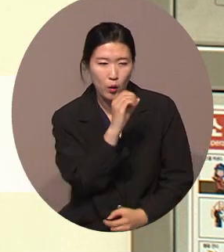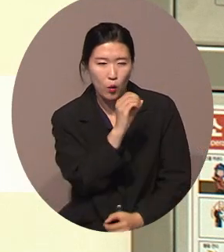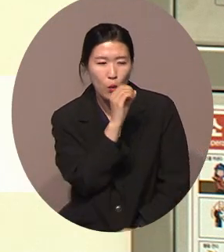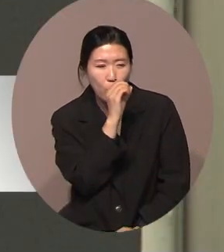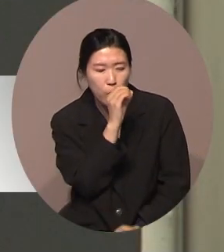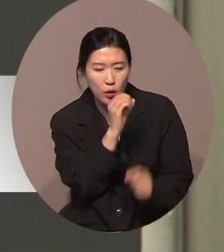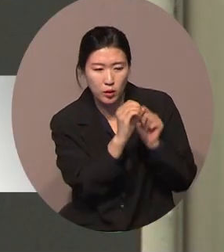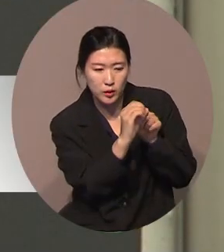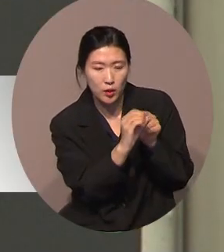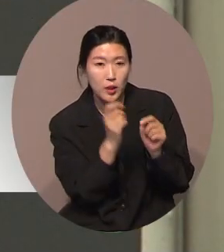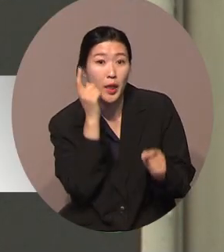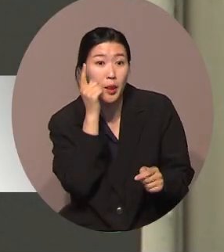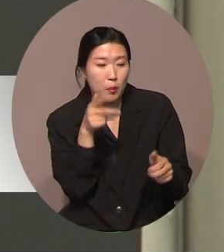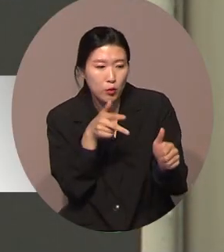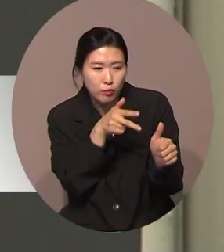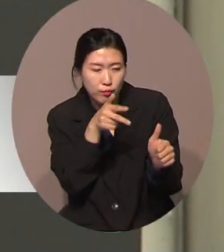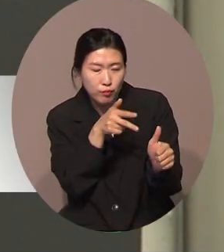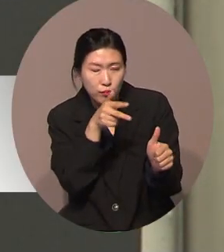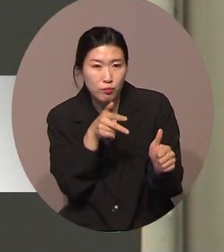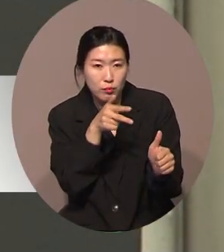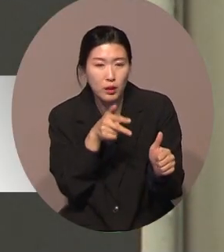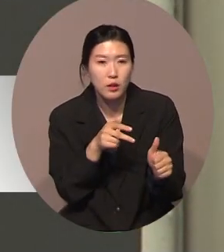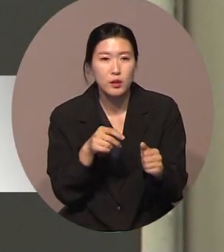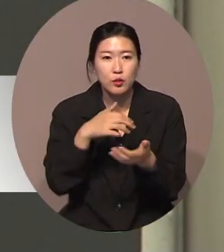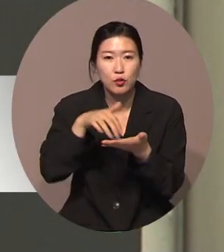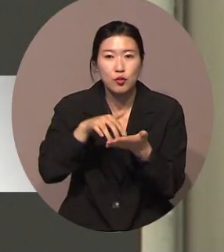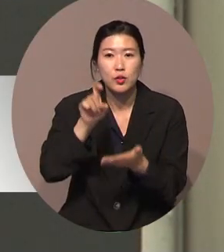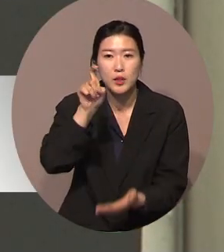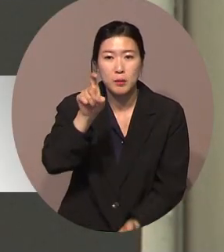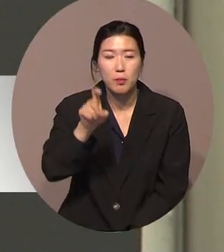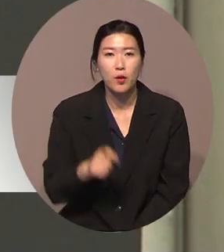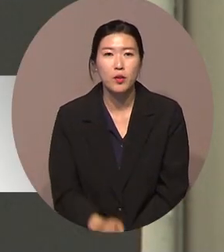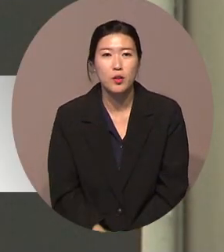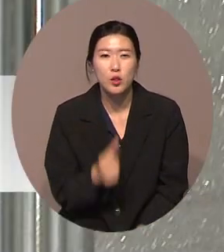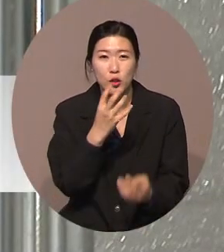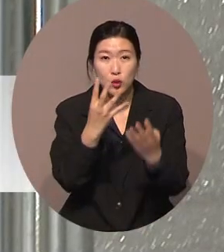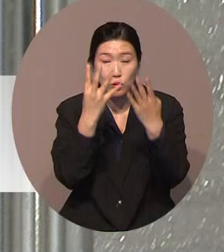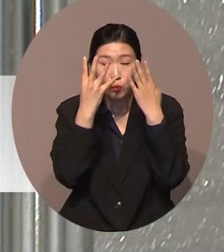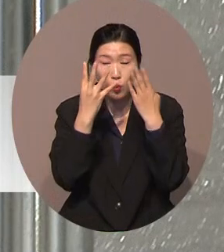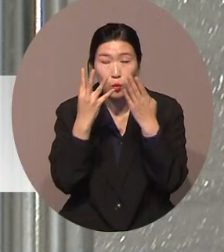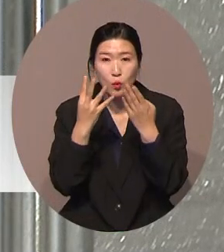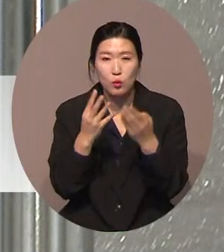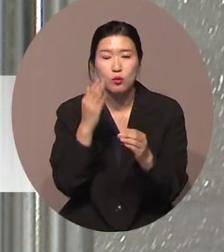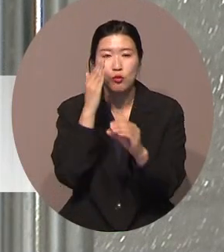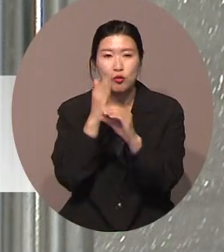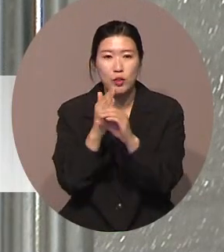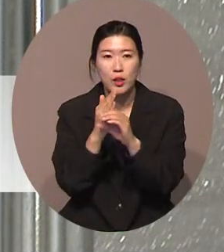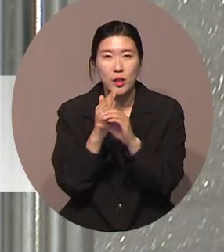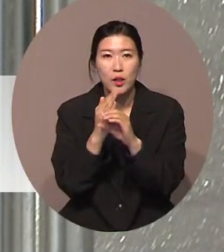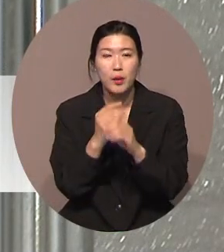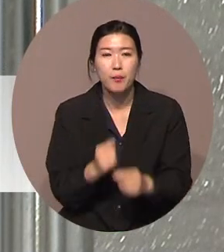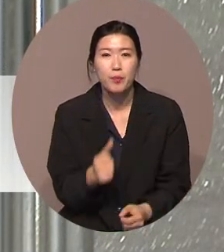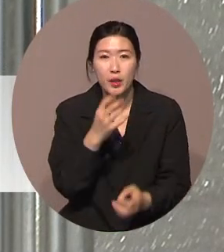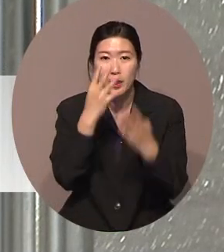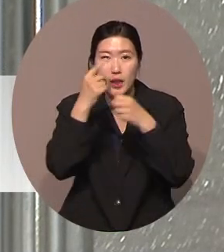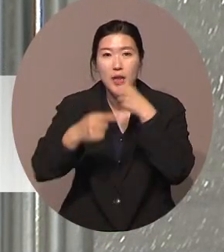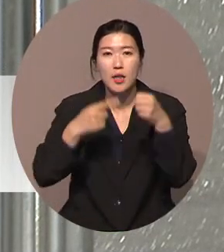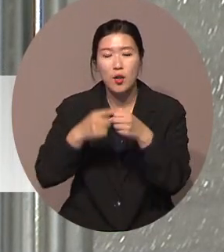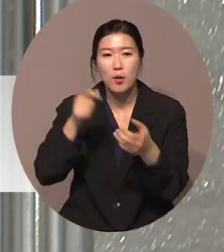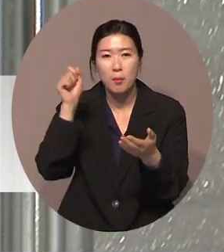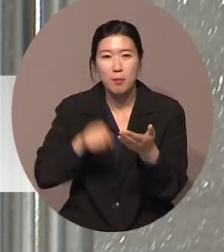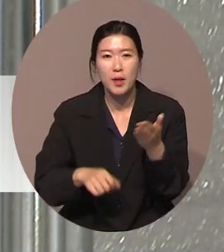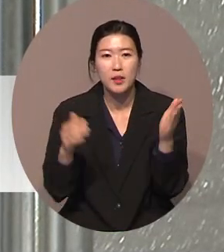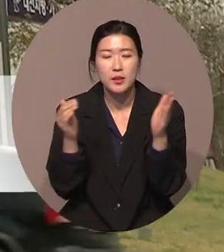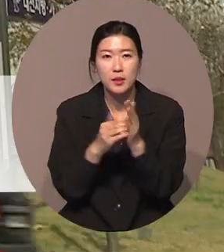사실을 알고 휴대전화로 10여차례 불법 촬영한 혐의로 구속 상태로 재판에 넘겨진 경비원에게 징역 1년에